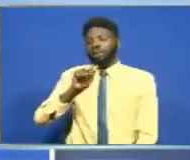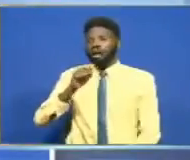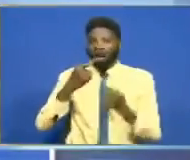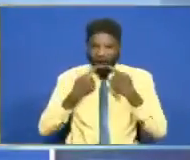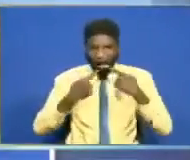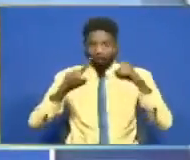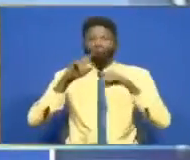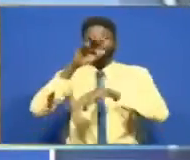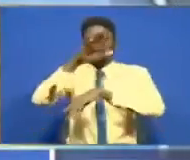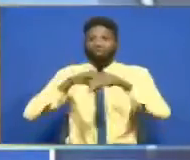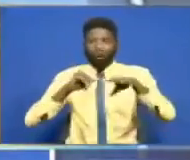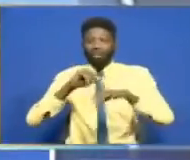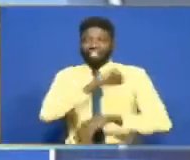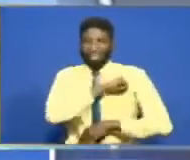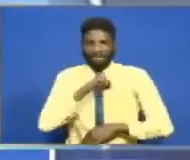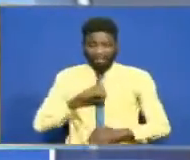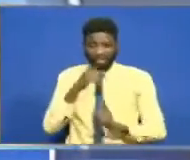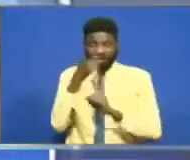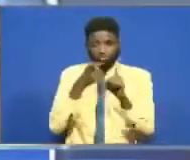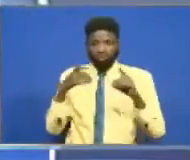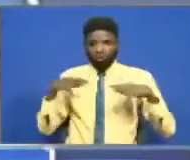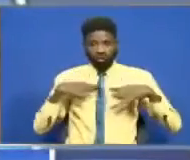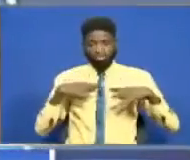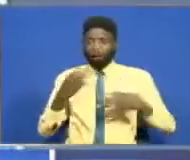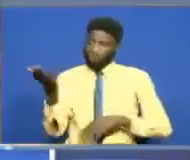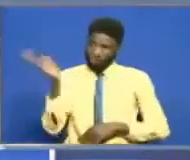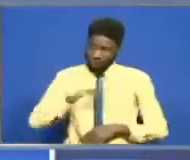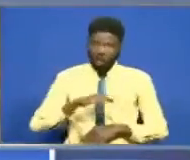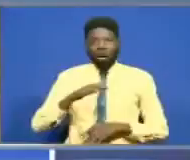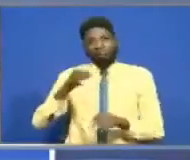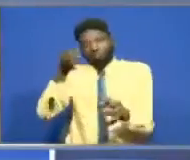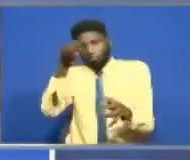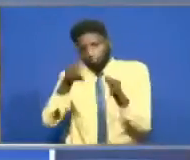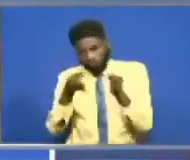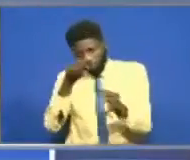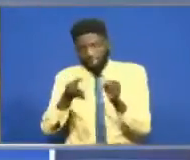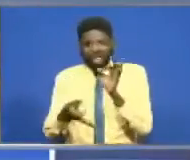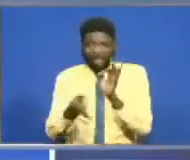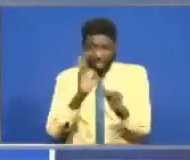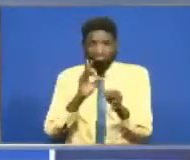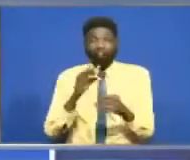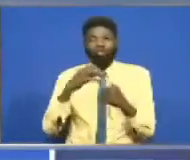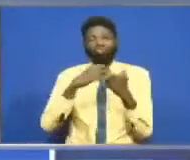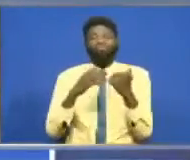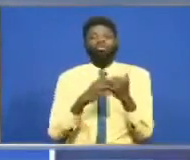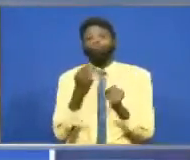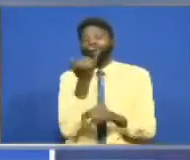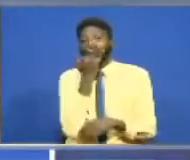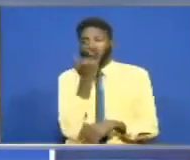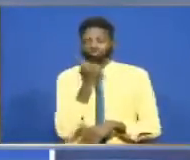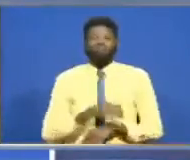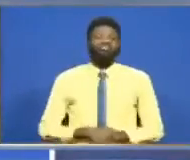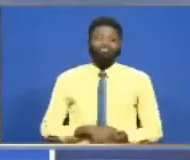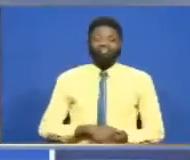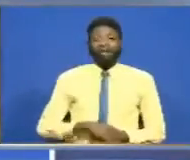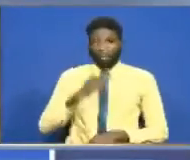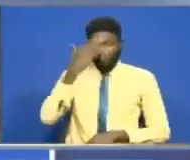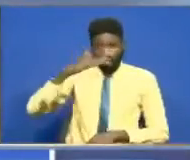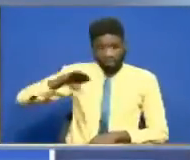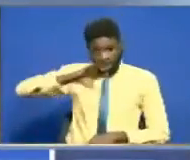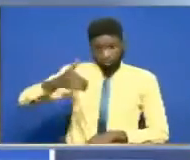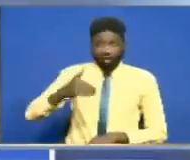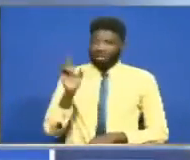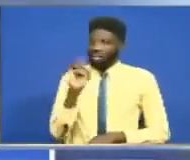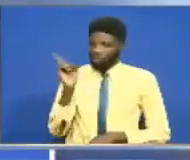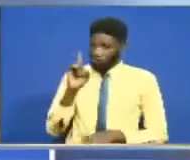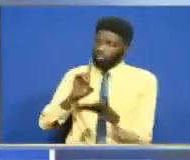maseneta kutoka likizoni kudadisi mashtaka dhidi ya gavana huyo. Gavana Sonko aliondolewa mamlakani na bunge la kaunti ya Nairobi